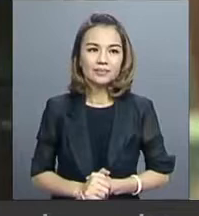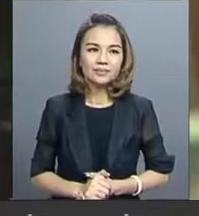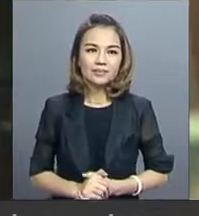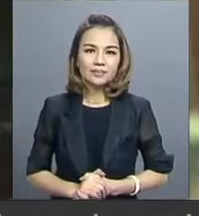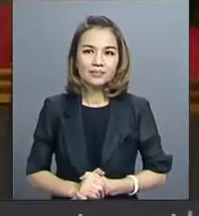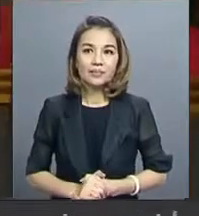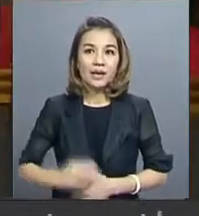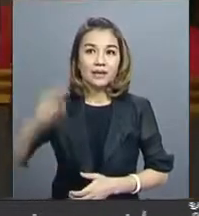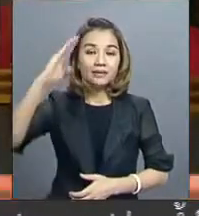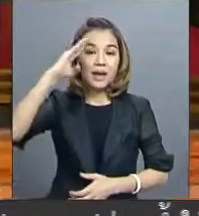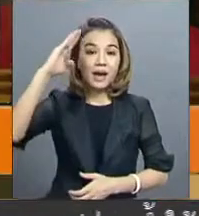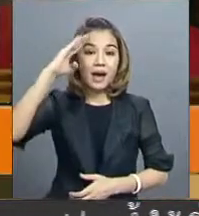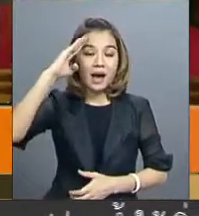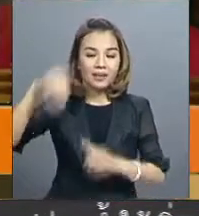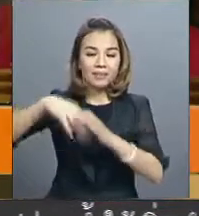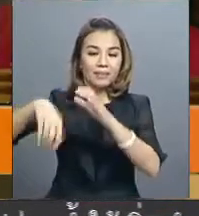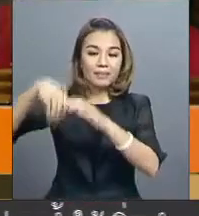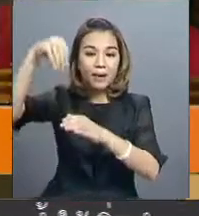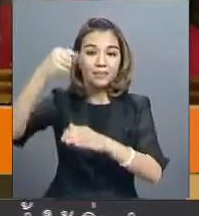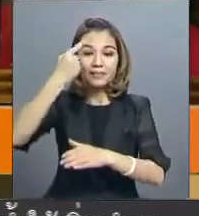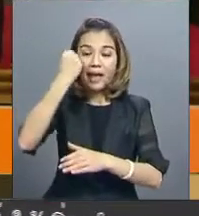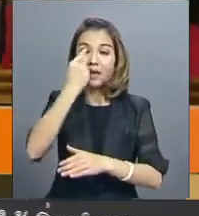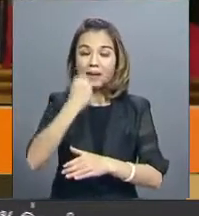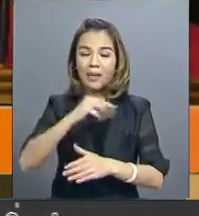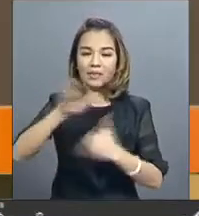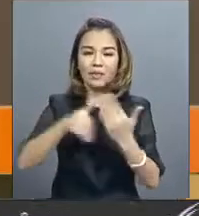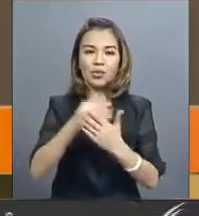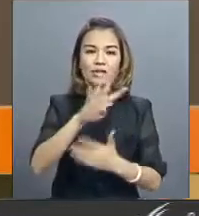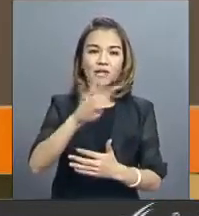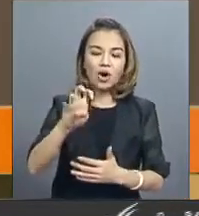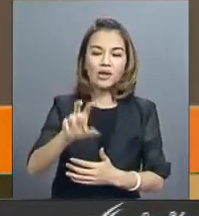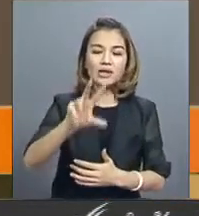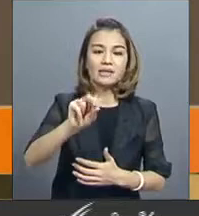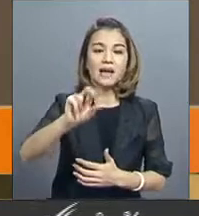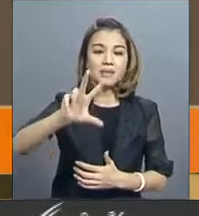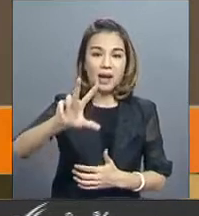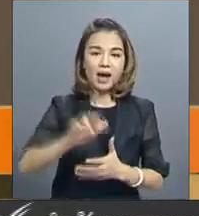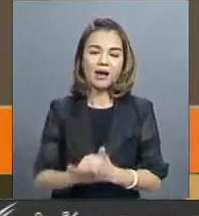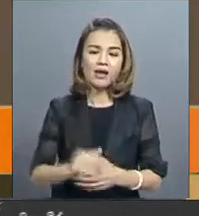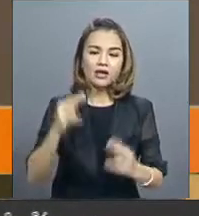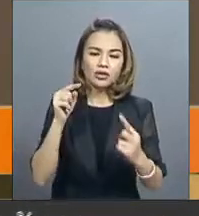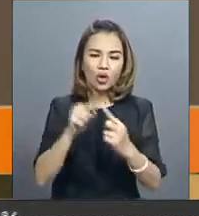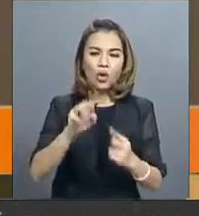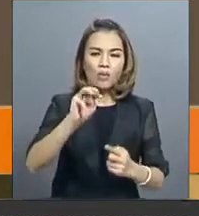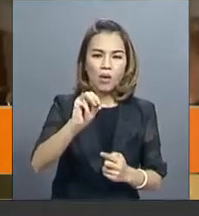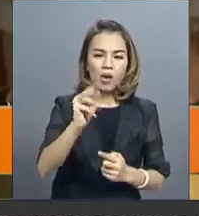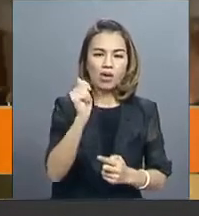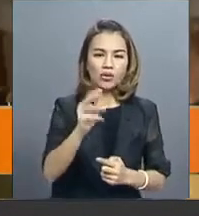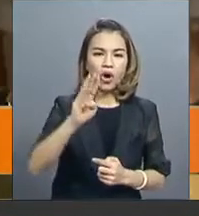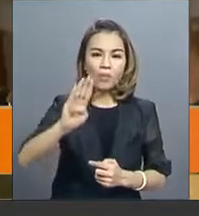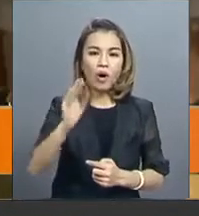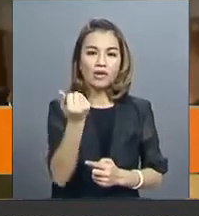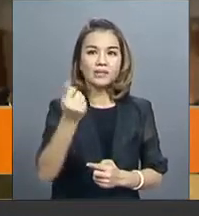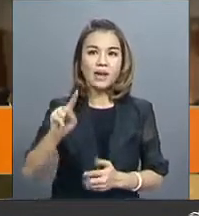ทหารเกณฑ์ปลดประจำการ435นายของมณฑลทหารบกที่11หรือมทบ11เข้าร่วมพิธีอำลาธ